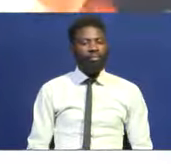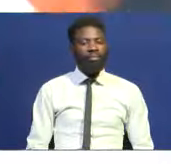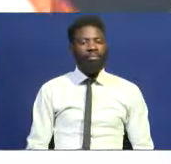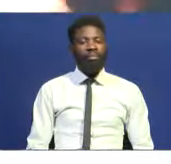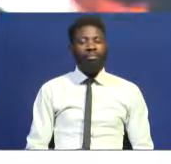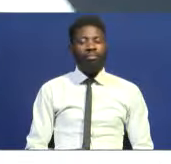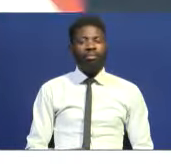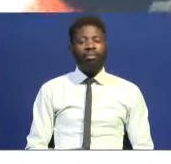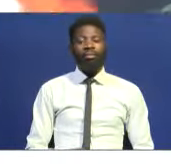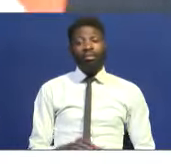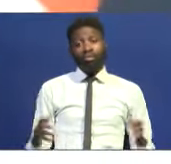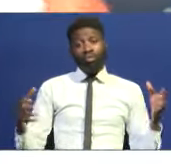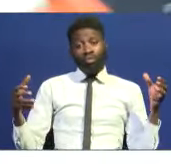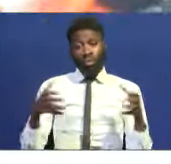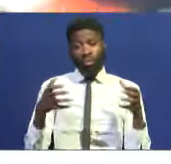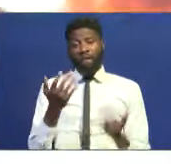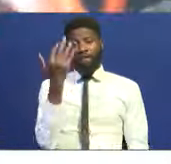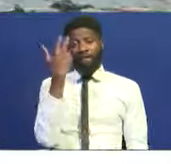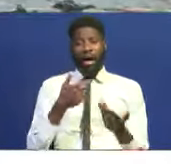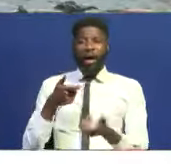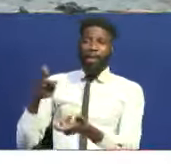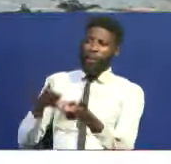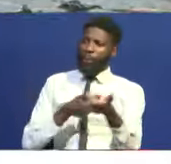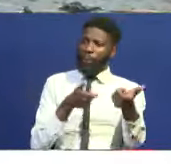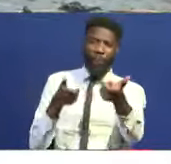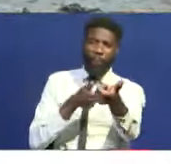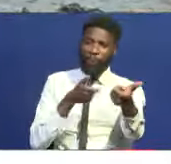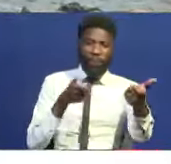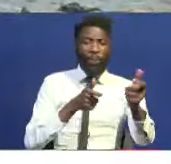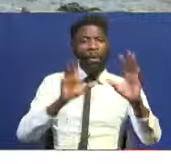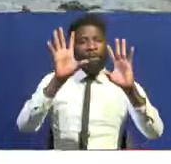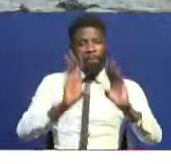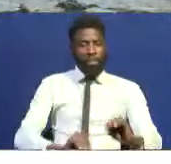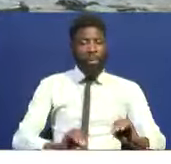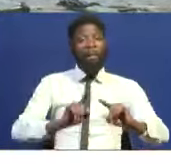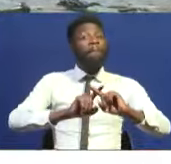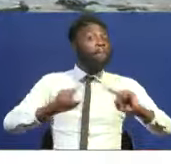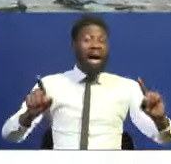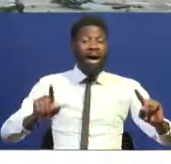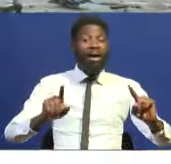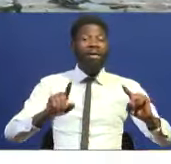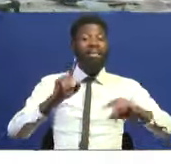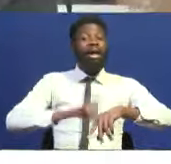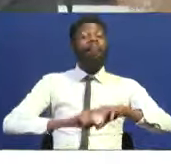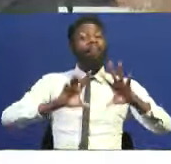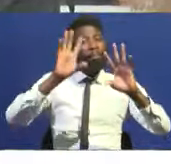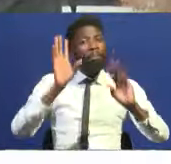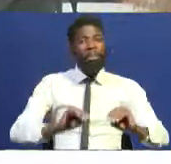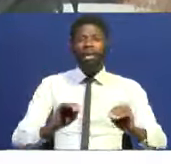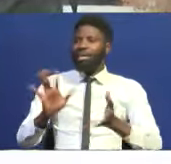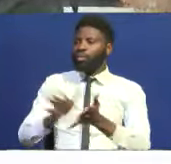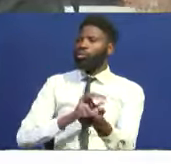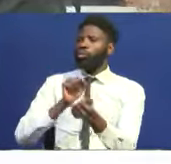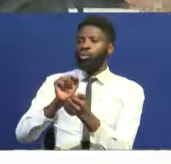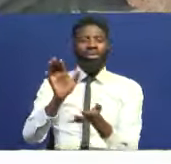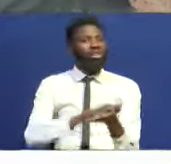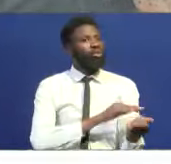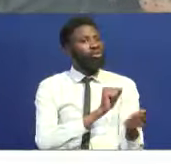Baada ya juhudi za wazima moto, moto huo ulidhibitiwa, lakini ulikuwa umesababisha uharibifu mkubwa.